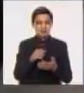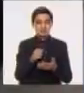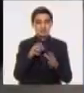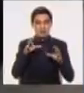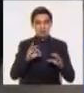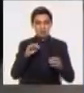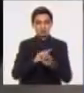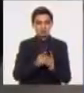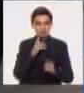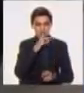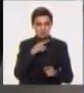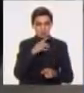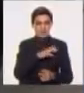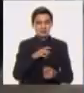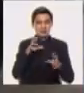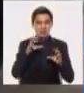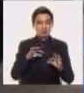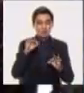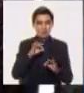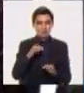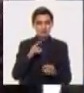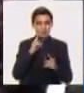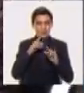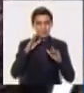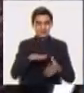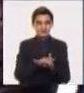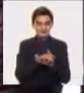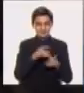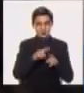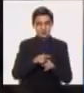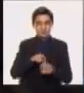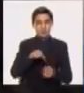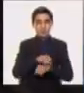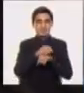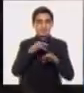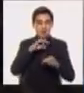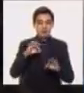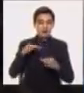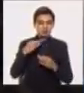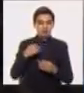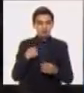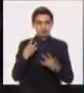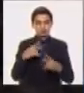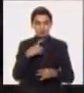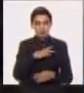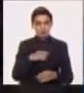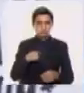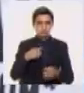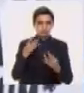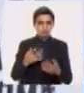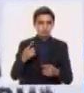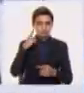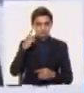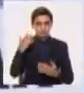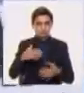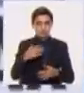әкелмейді деп отыр. Заңгерлер әуел бастан бейбіт жиналыстарды өткізуге жергілікті биліктен рұқсат алудың қажеті жоқ, ескертсе болғанын деген